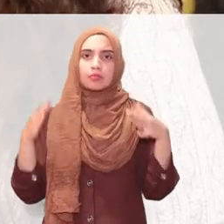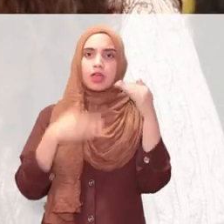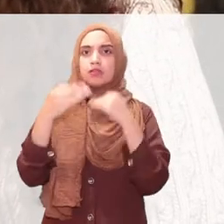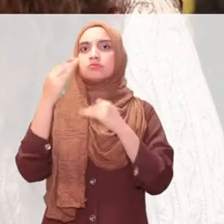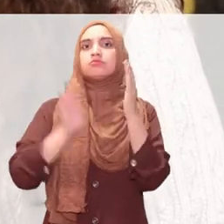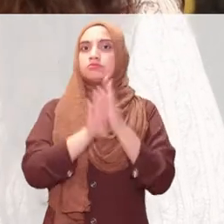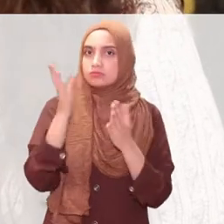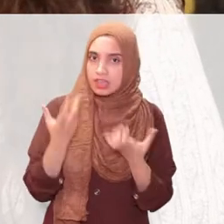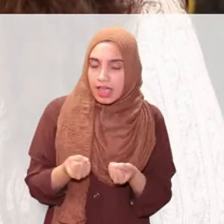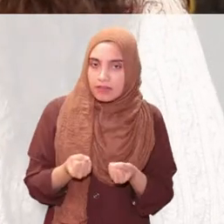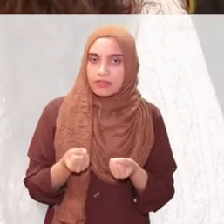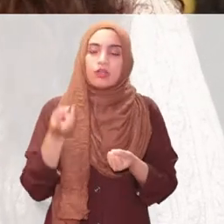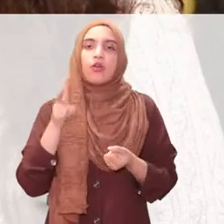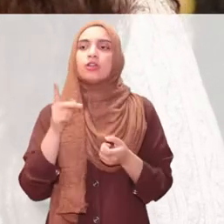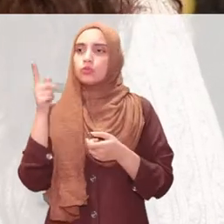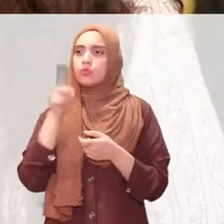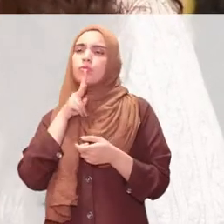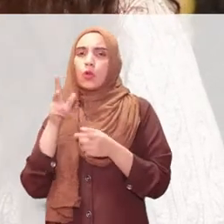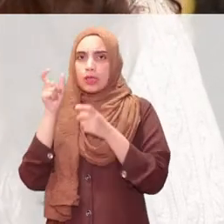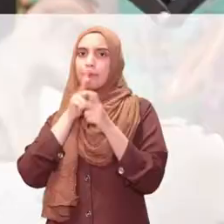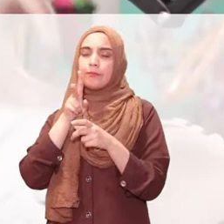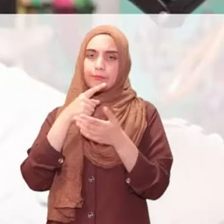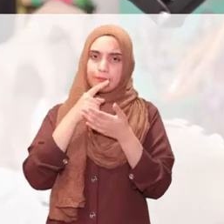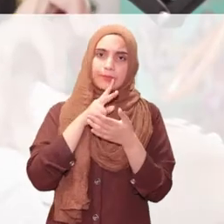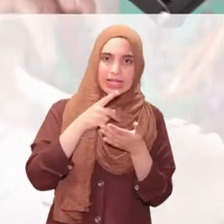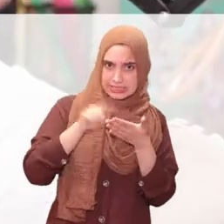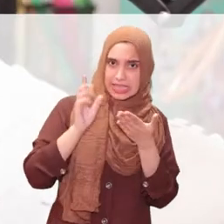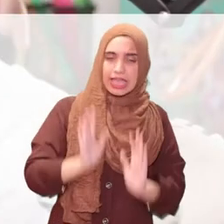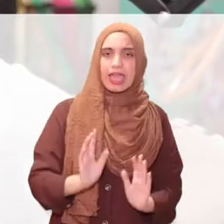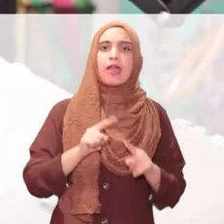बट आई डोंट सी द लिटिल बॉयज